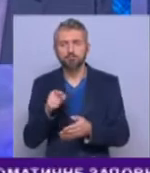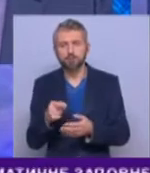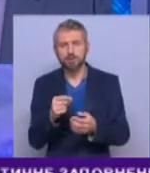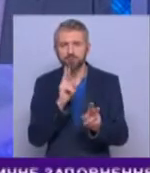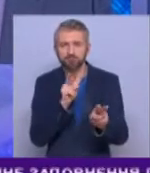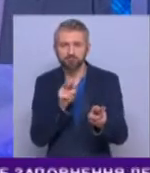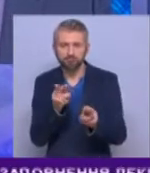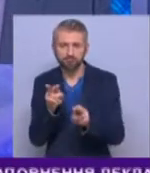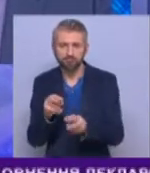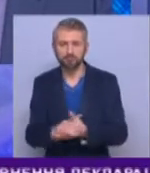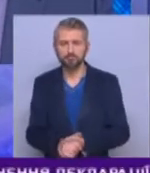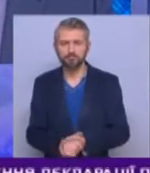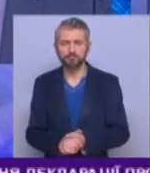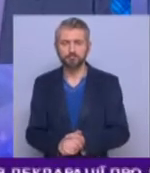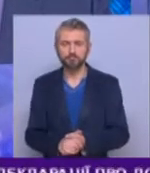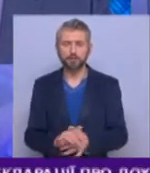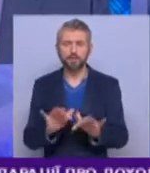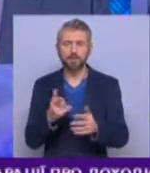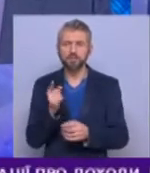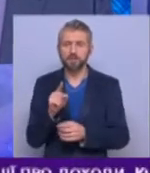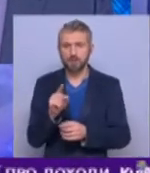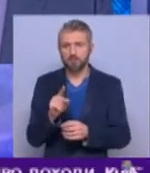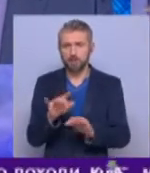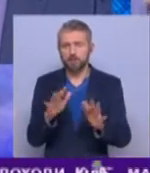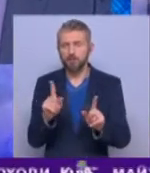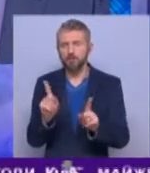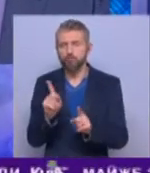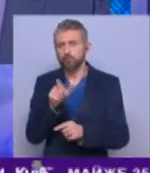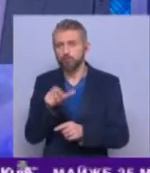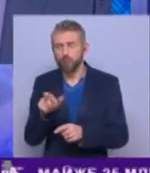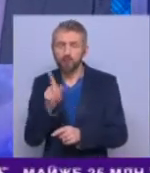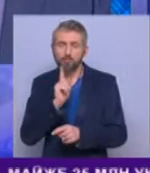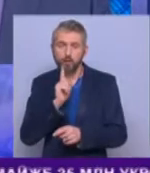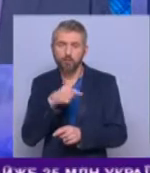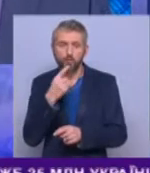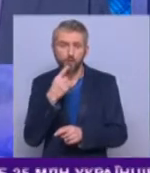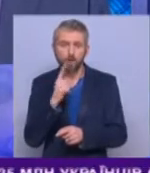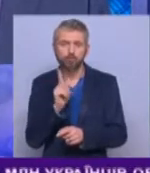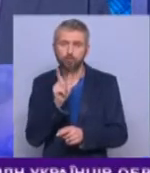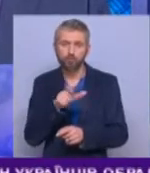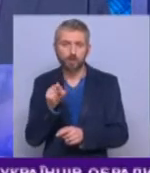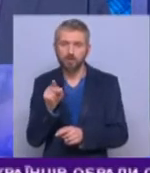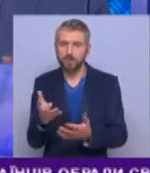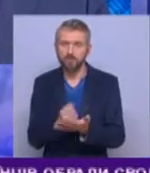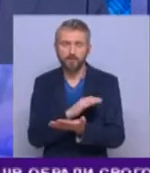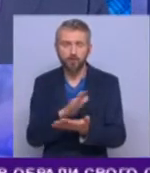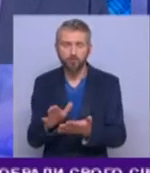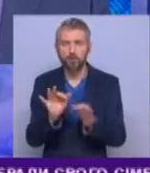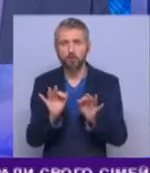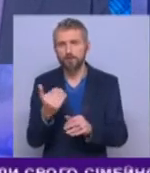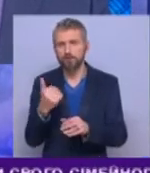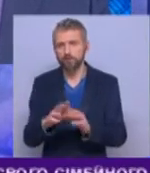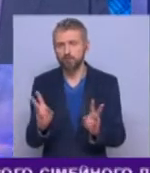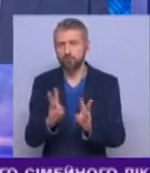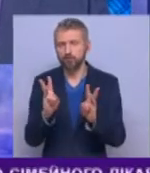тримаємо в полі. Полі зору, ну, не дай Боже, там би сталося щось із людьми, але поки що говорять рятувальники, що людей вони там не знайшли, хоча вже